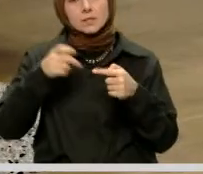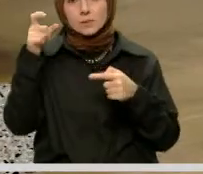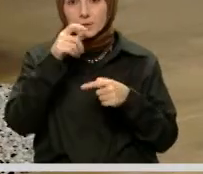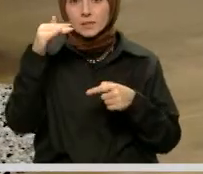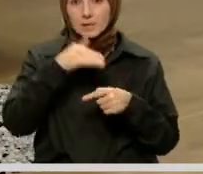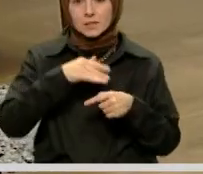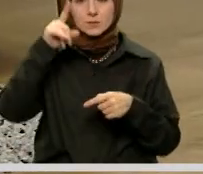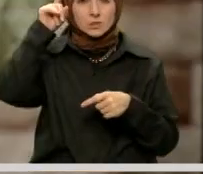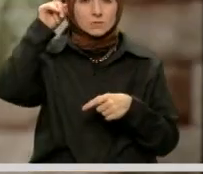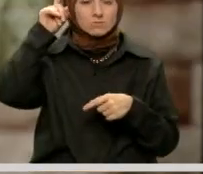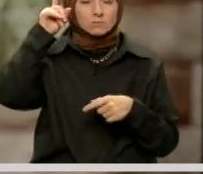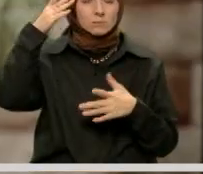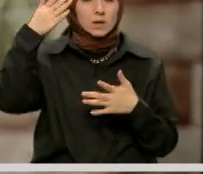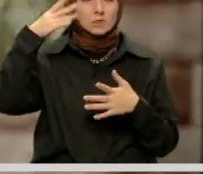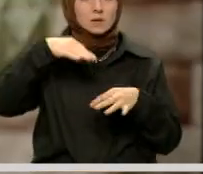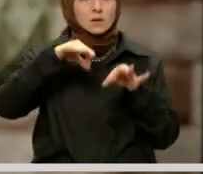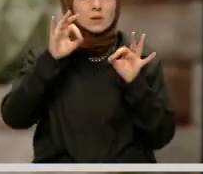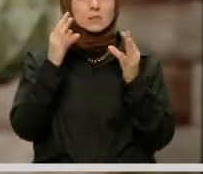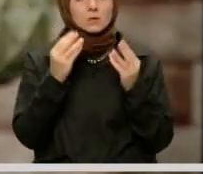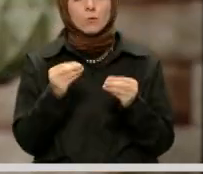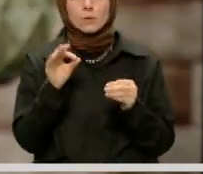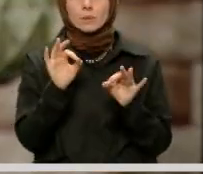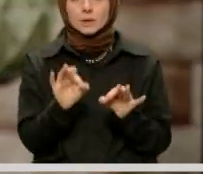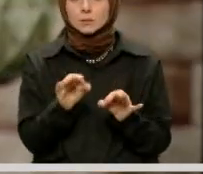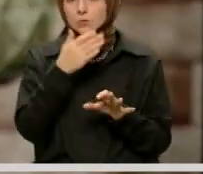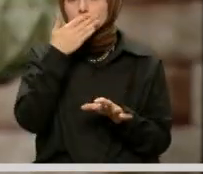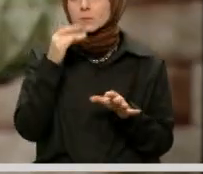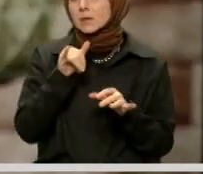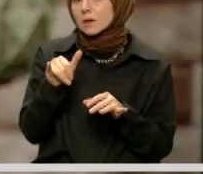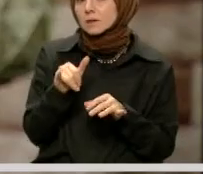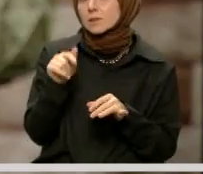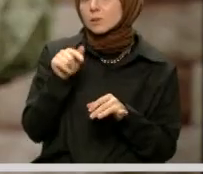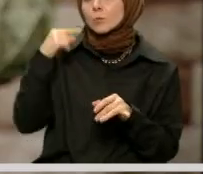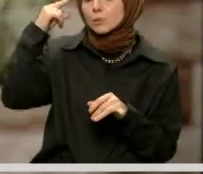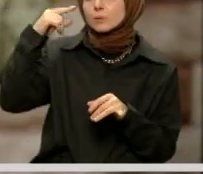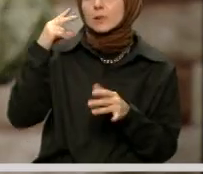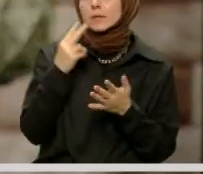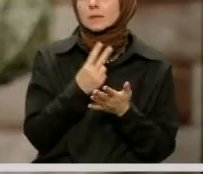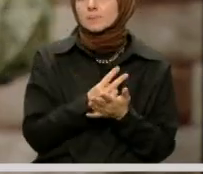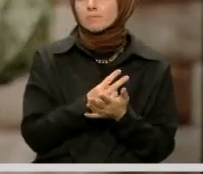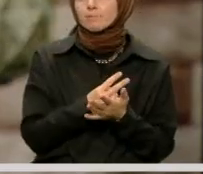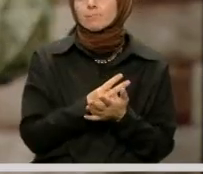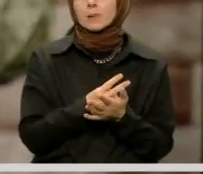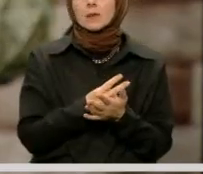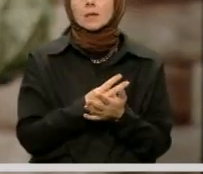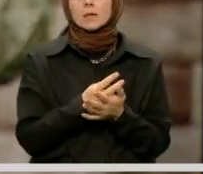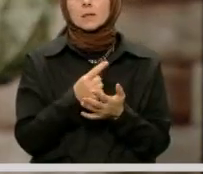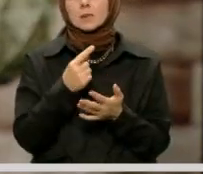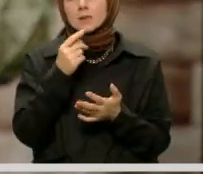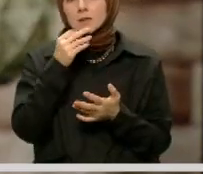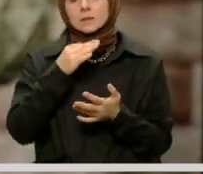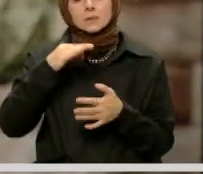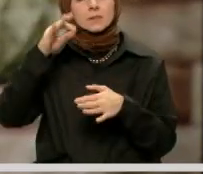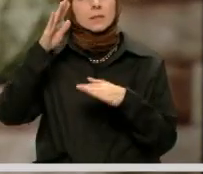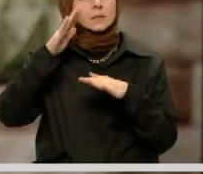bir hazırlık yapmaya başladık. Ramazan yaklaştıkça işte bu niyetimizi pekiştirmemiz gerekiyor. Ben bu Ramazan'ı nasıl